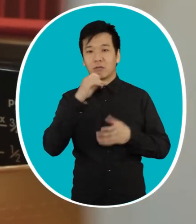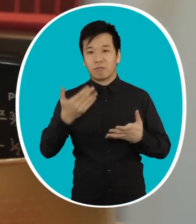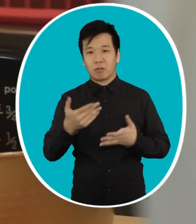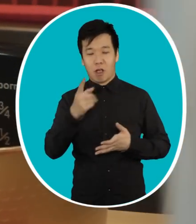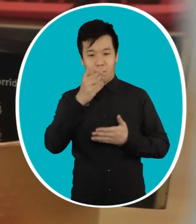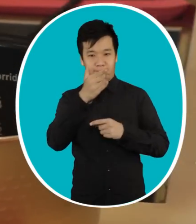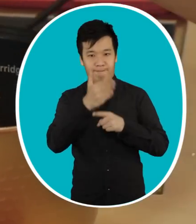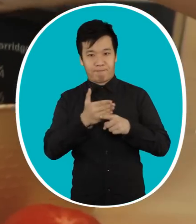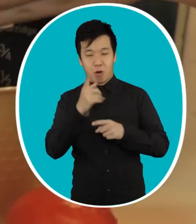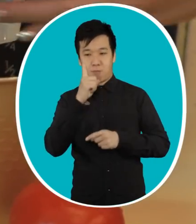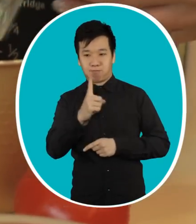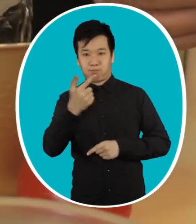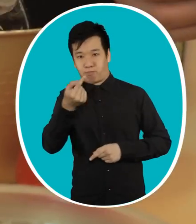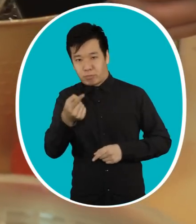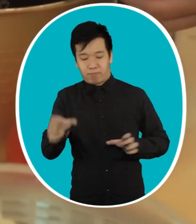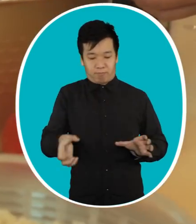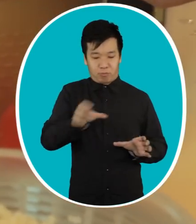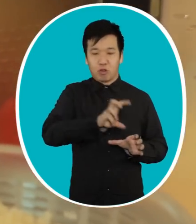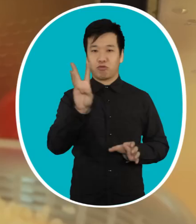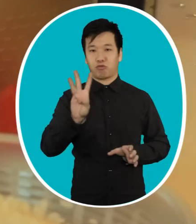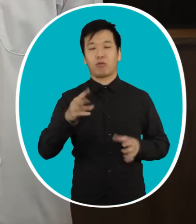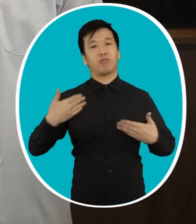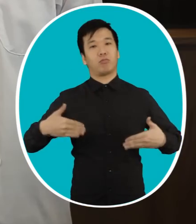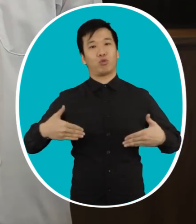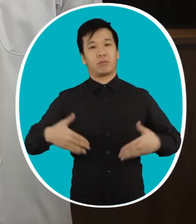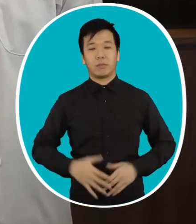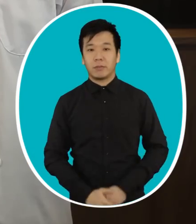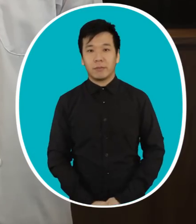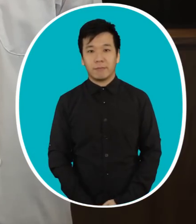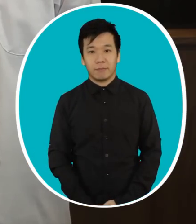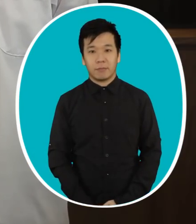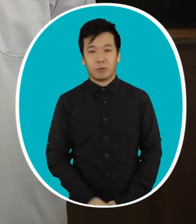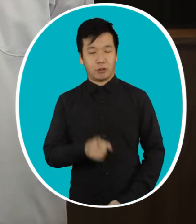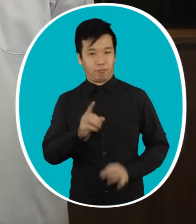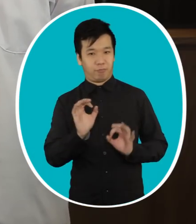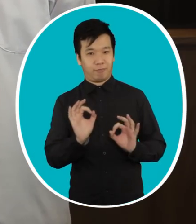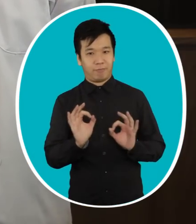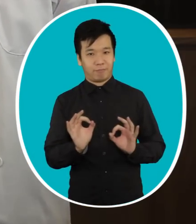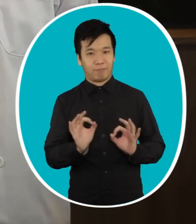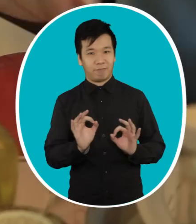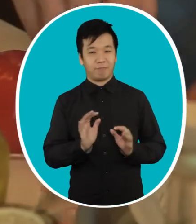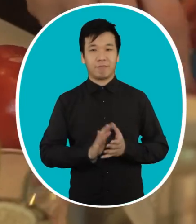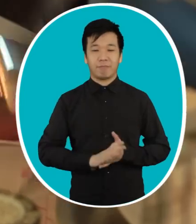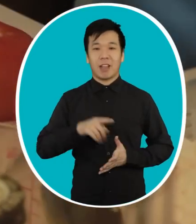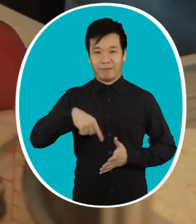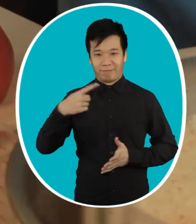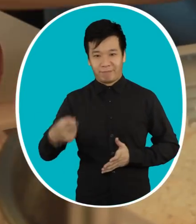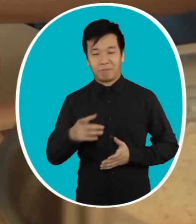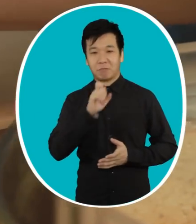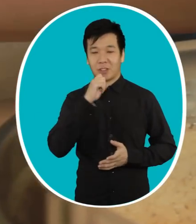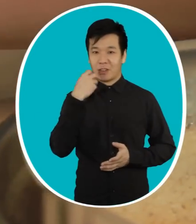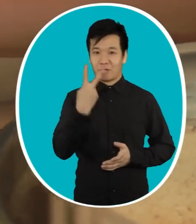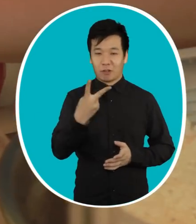百半水就得啦。 一百半。 係啦，一百半落咗。OK， 好。咁跟住咧就兩茶匙鹽